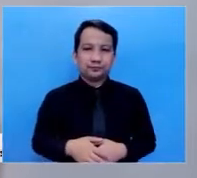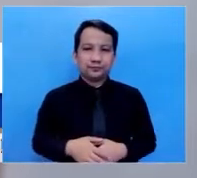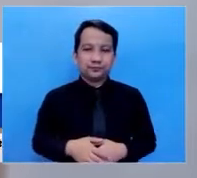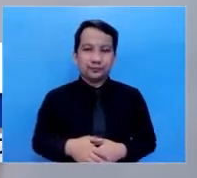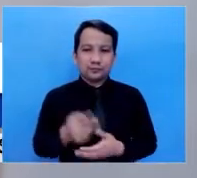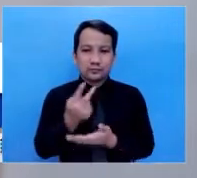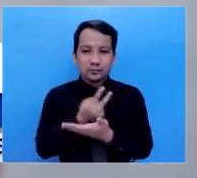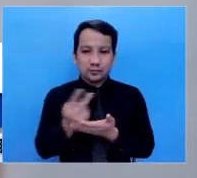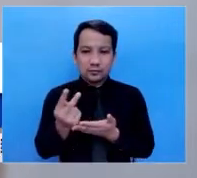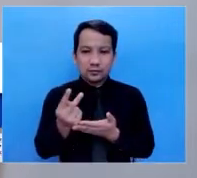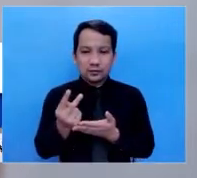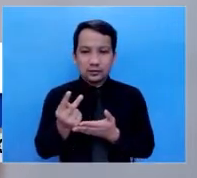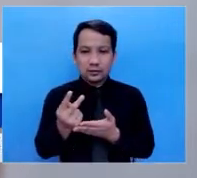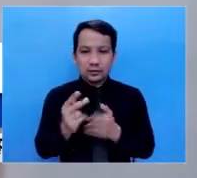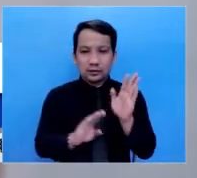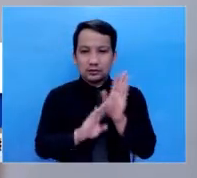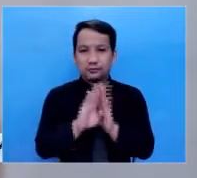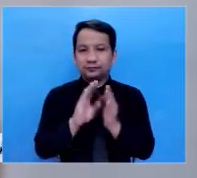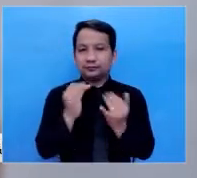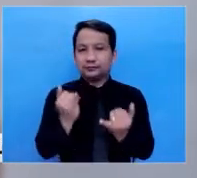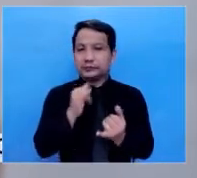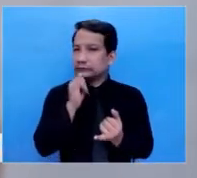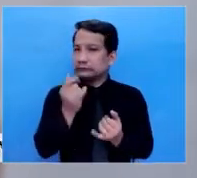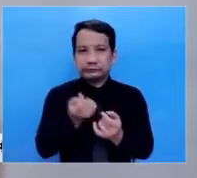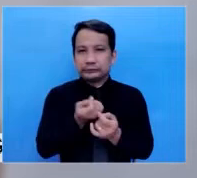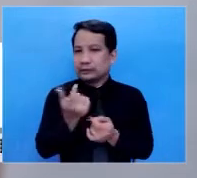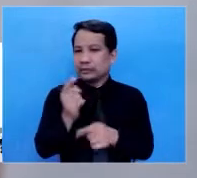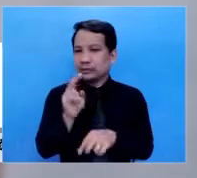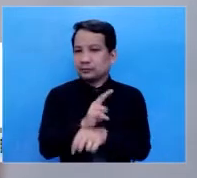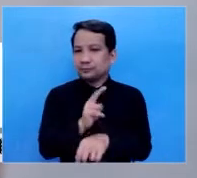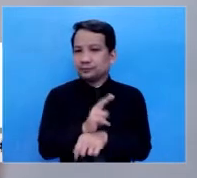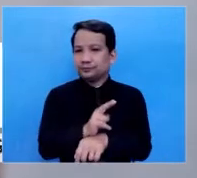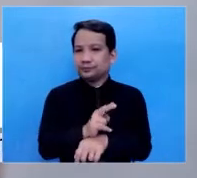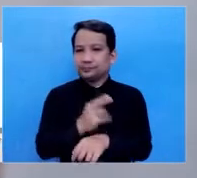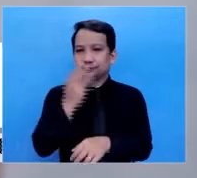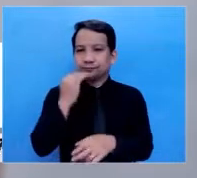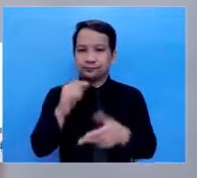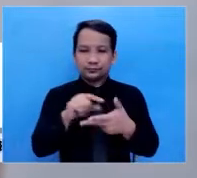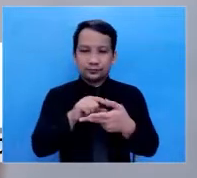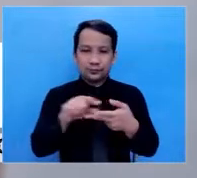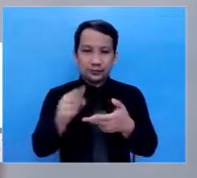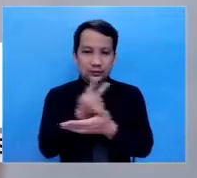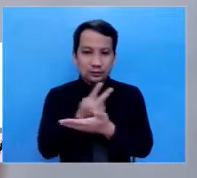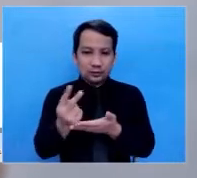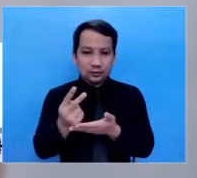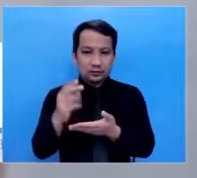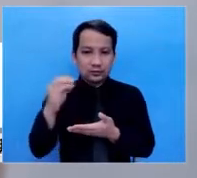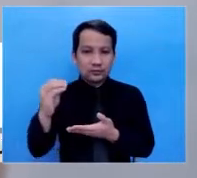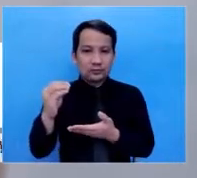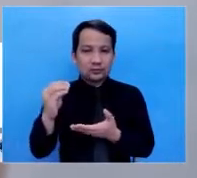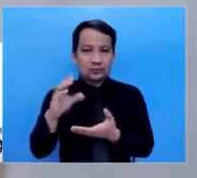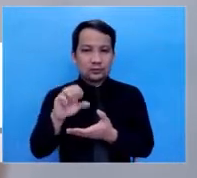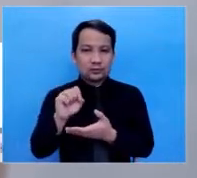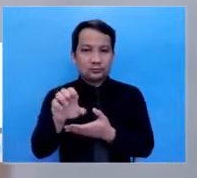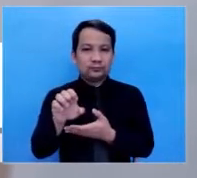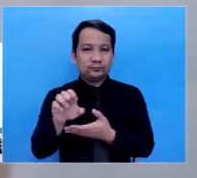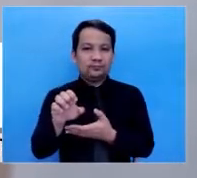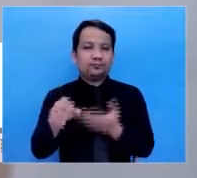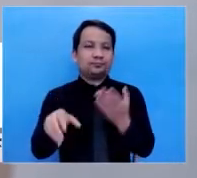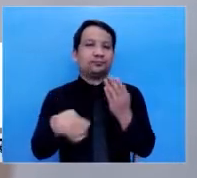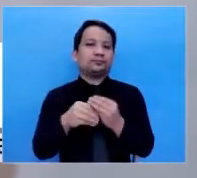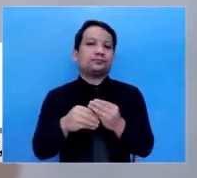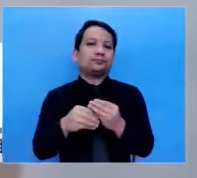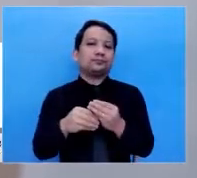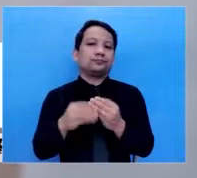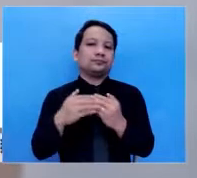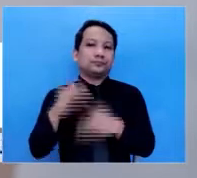longer relevant at this time. Kasi 2-week growth rate ka, kung 0 case ka, tapos nagkaroon ka ng 3, 300% ka agad,